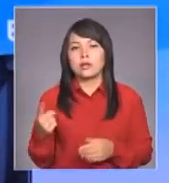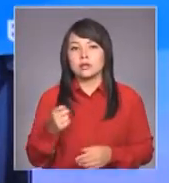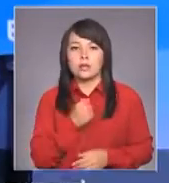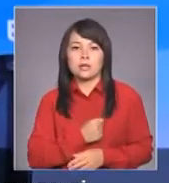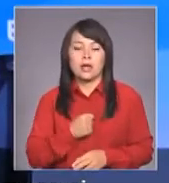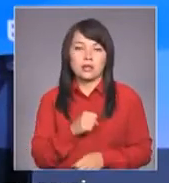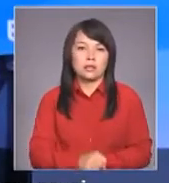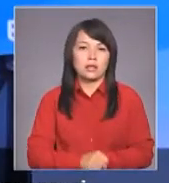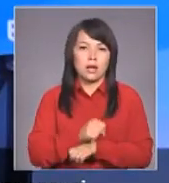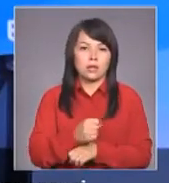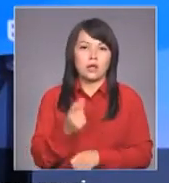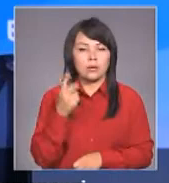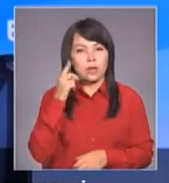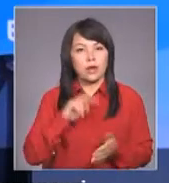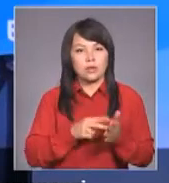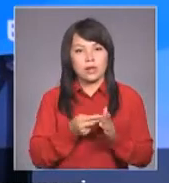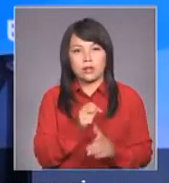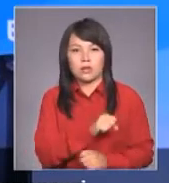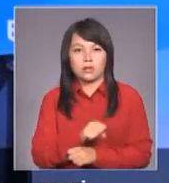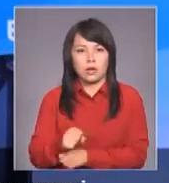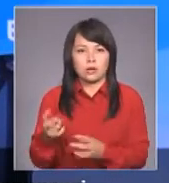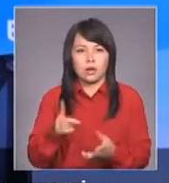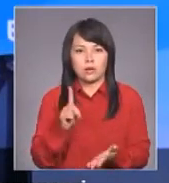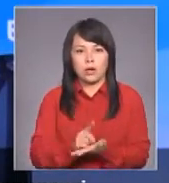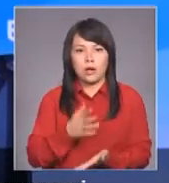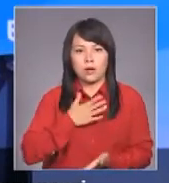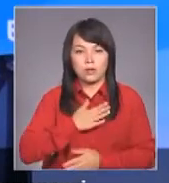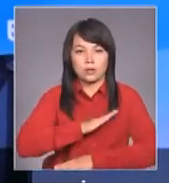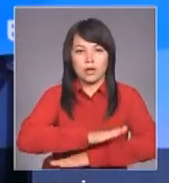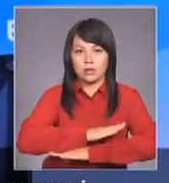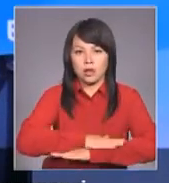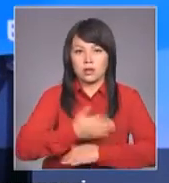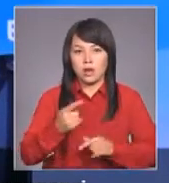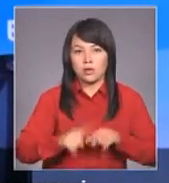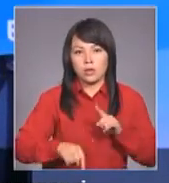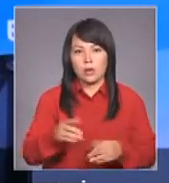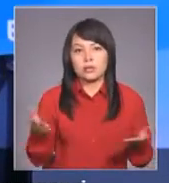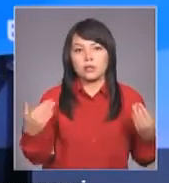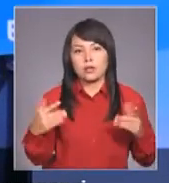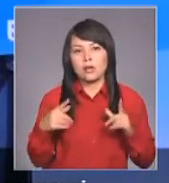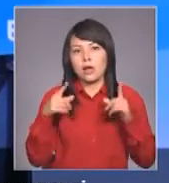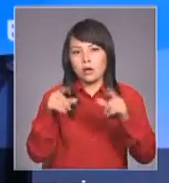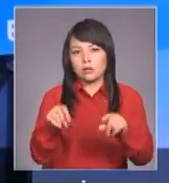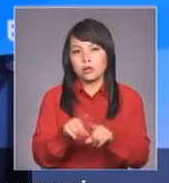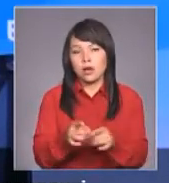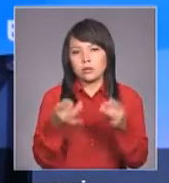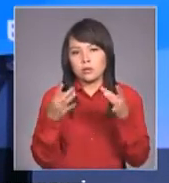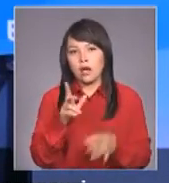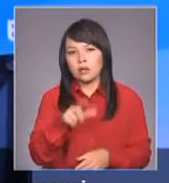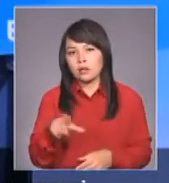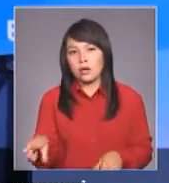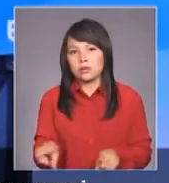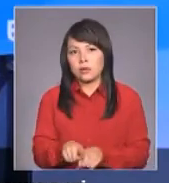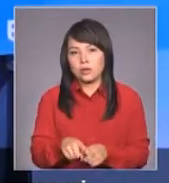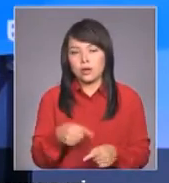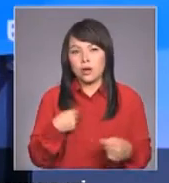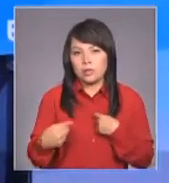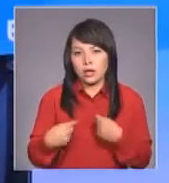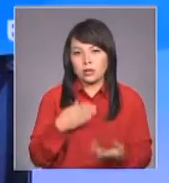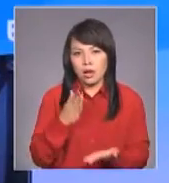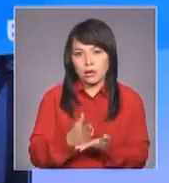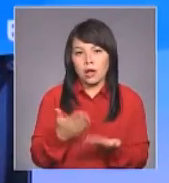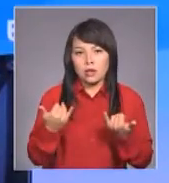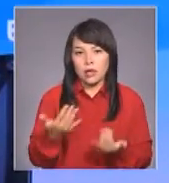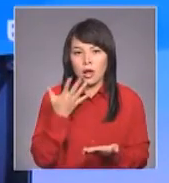шарамызды тоқтатуды жоспарлап отырмыз. Әрине, біздің мұндай әрекетімізден туған туыстарына демалуға бара жатқан қарапайым тұрғындар жапа шегіп жатыр.